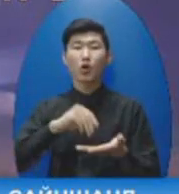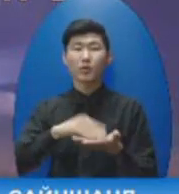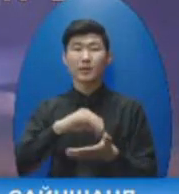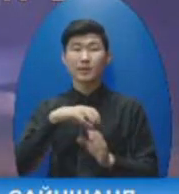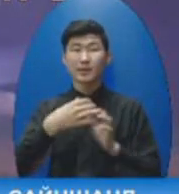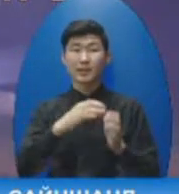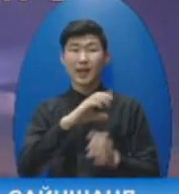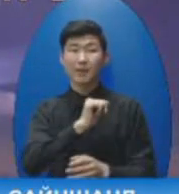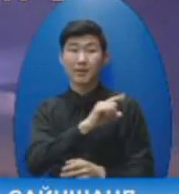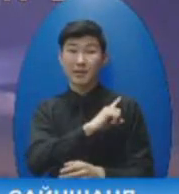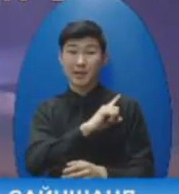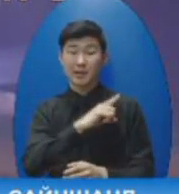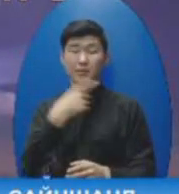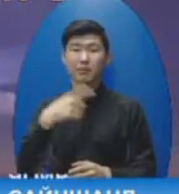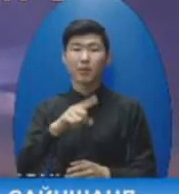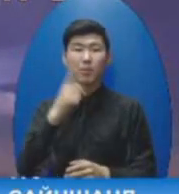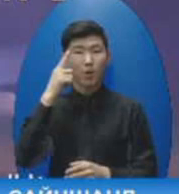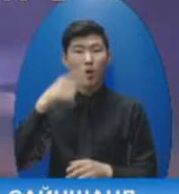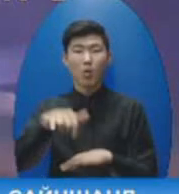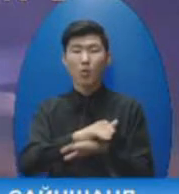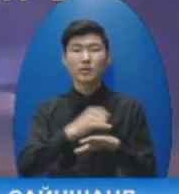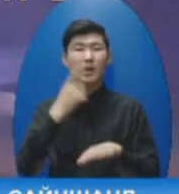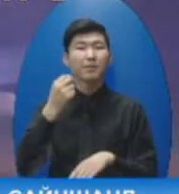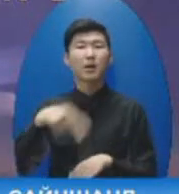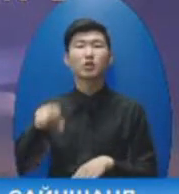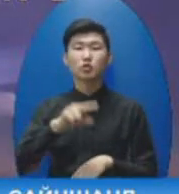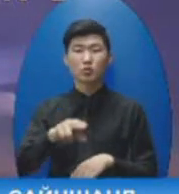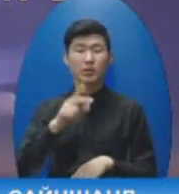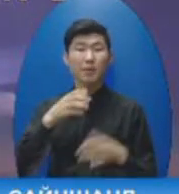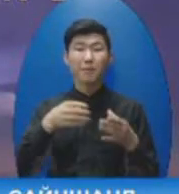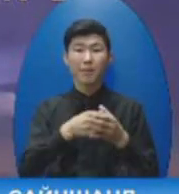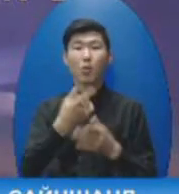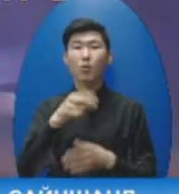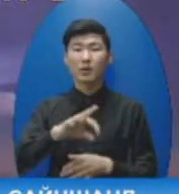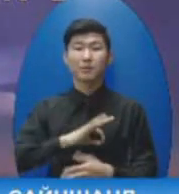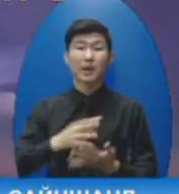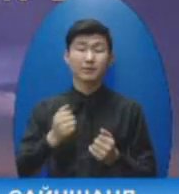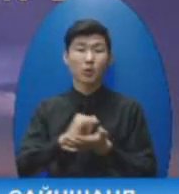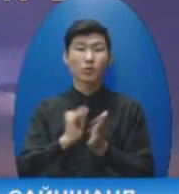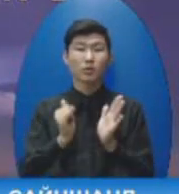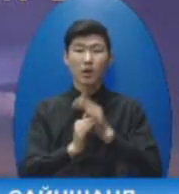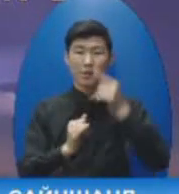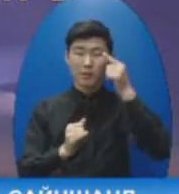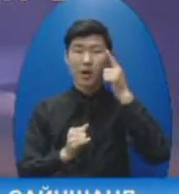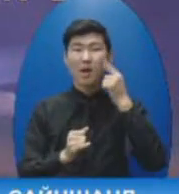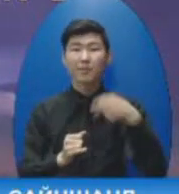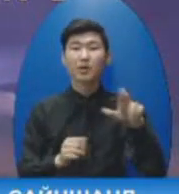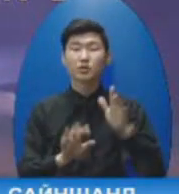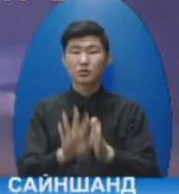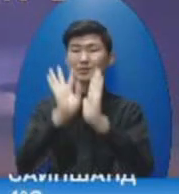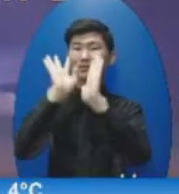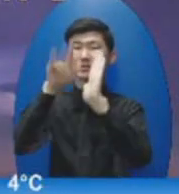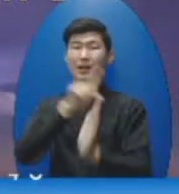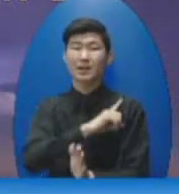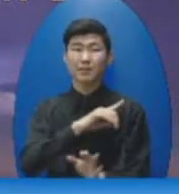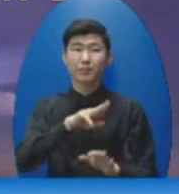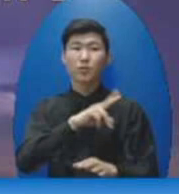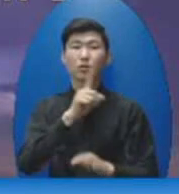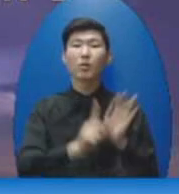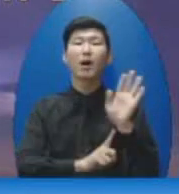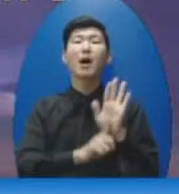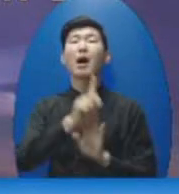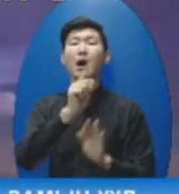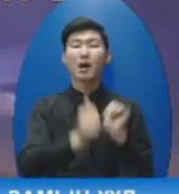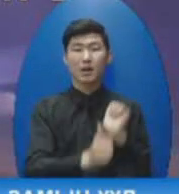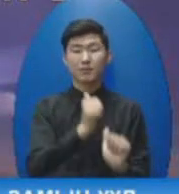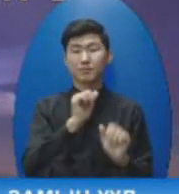Монгол улсын эмэгтэйчүүдийн шигшээ баг хүрэл медаль хүртсэн. За, энэ нь Монгол эмэгтэйчүүдийн Сагсан бомбын спортын түүхэнд анхдагч